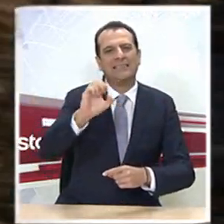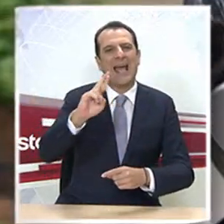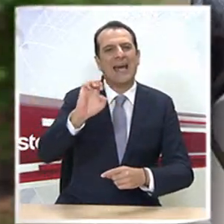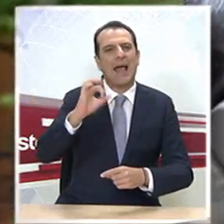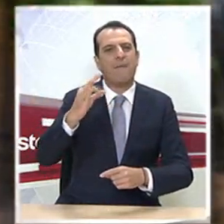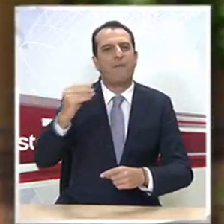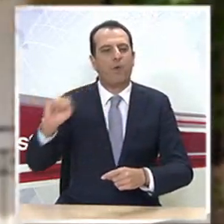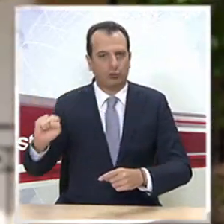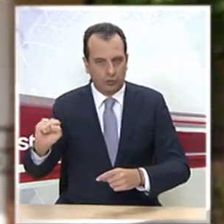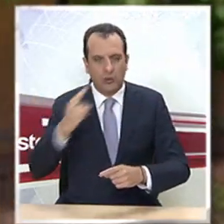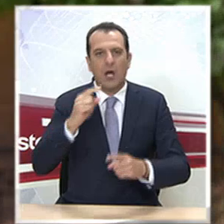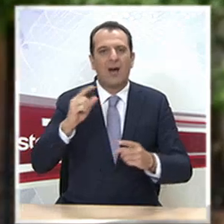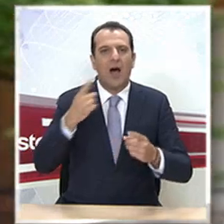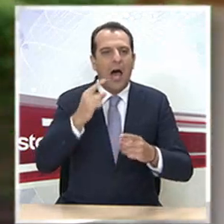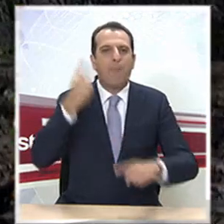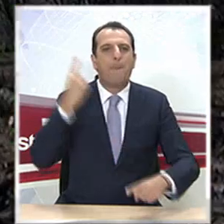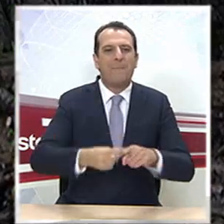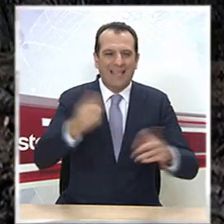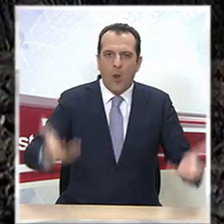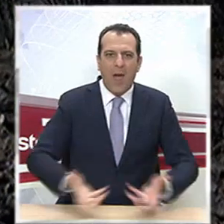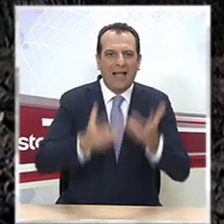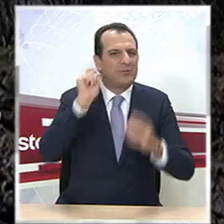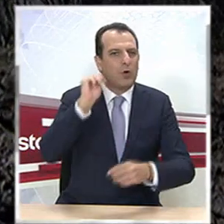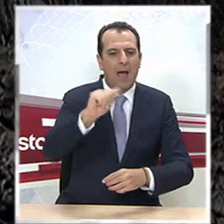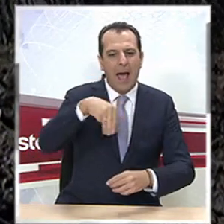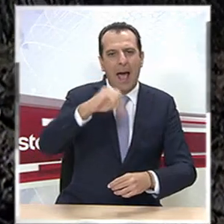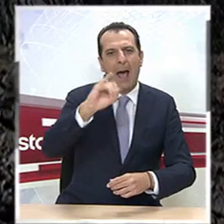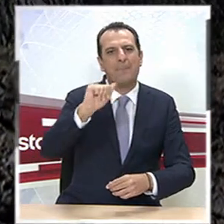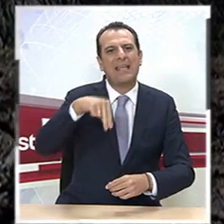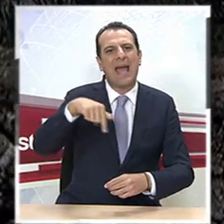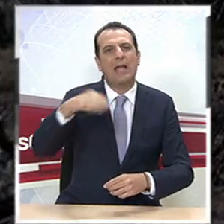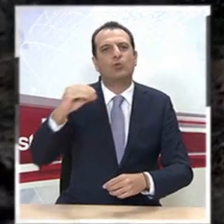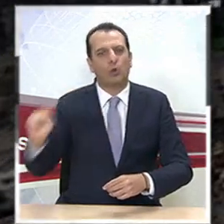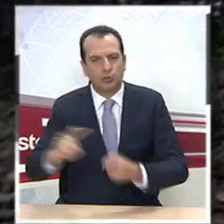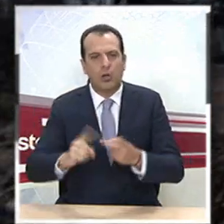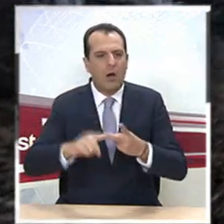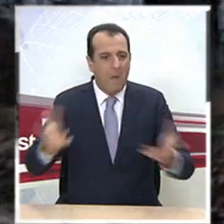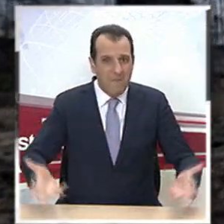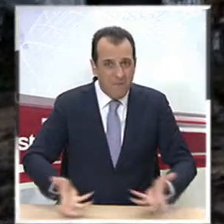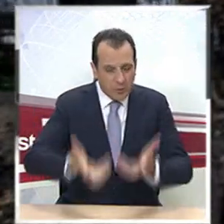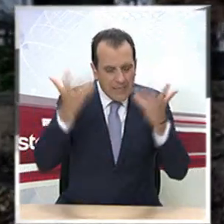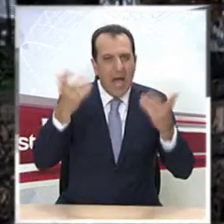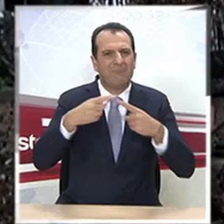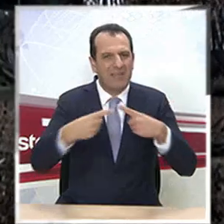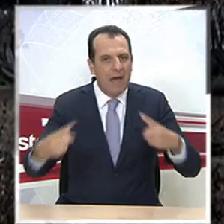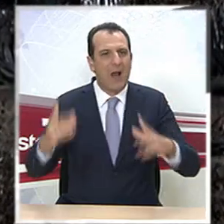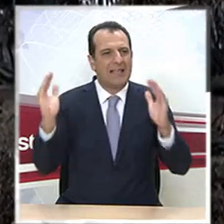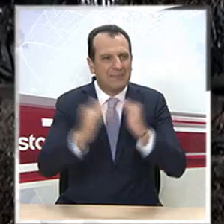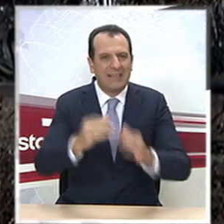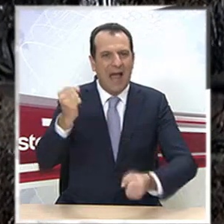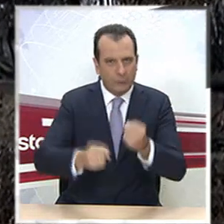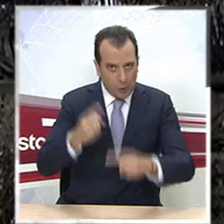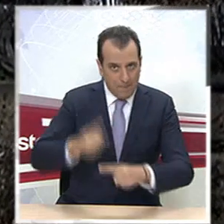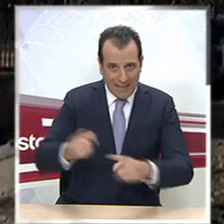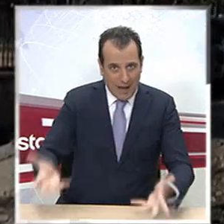αιωρούμενα σωματίδια αμύαντος, διοξίνες και πολλές άλλες ουσίες που απελευθερώνονται σε μια πυρκαγιά που δεν καίει μόνο δάσους αλλά και σπίτια και οχήματα είναι για